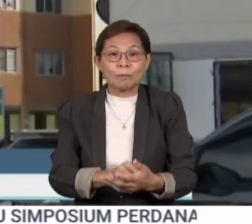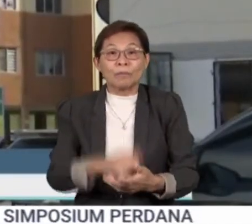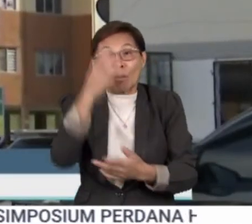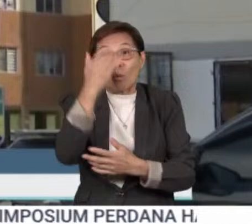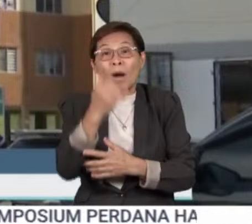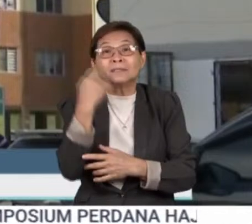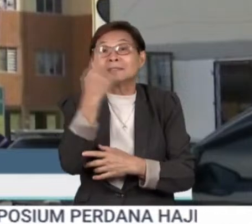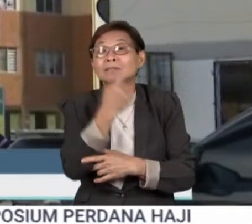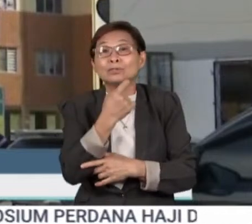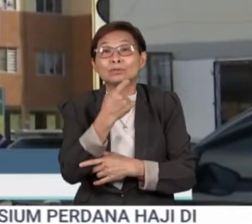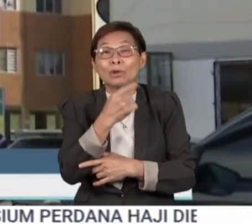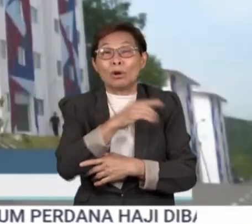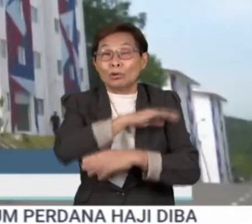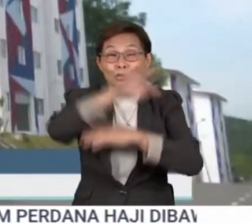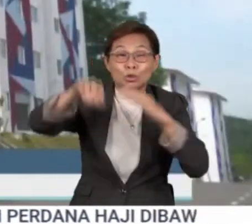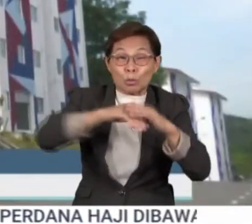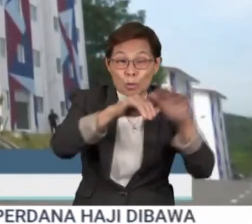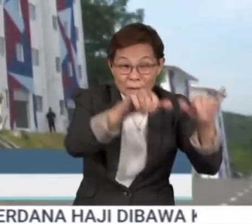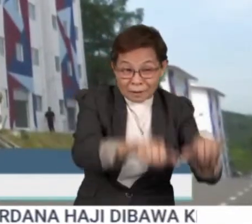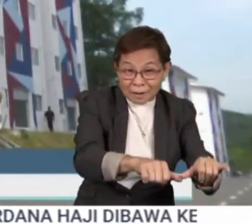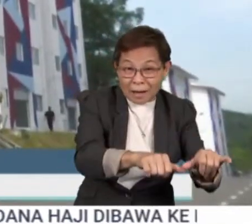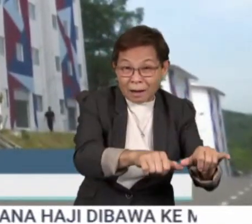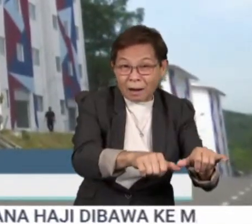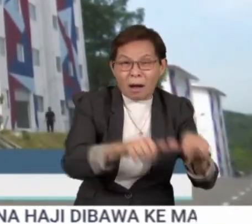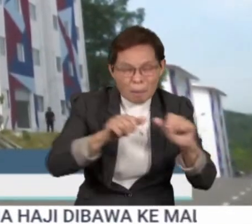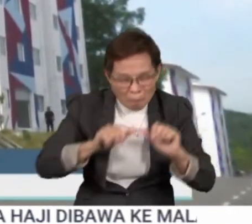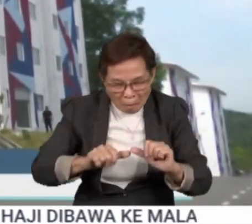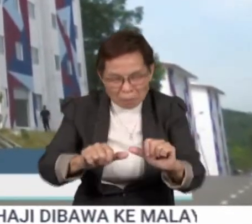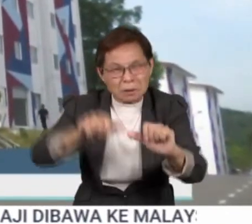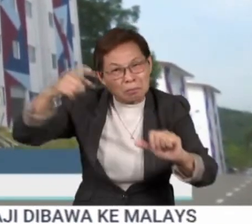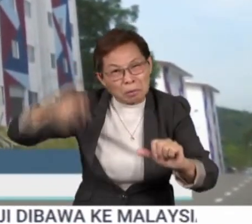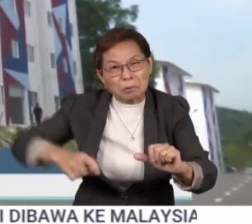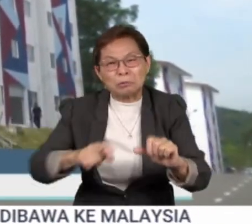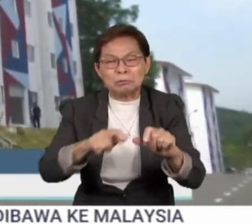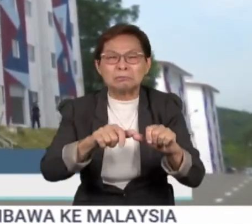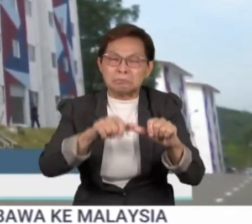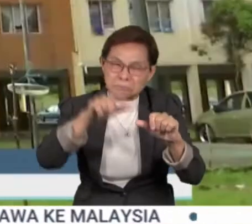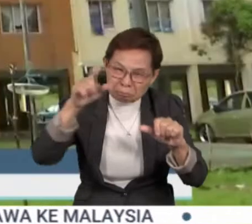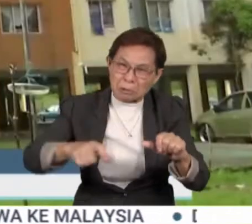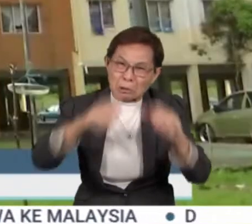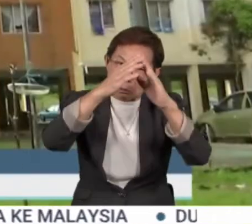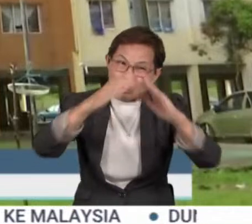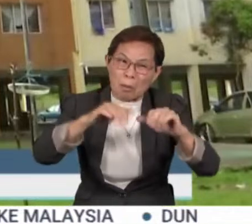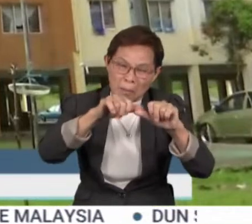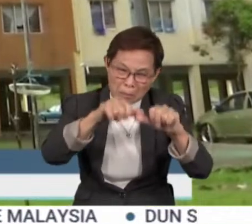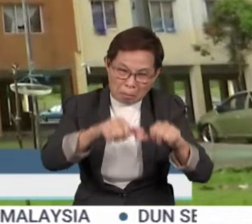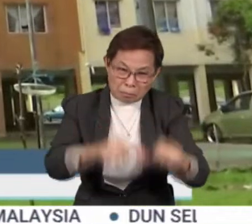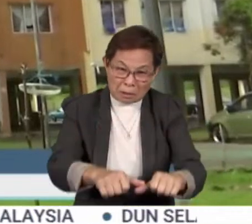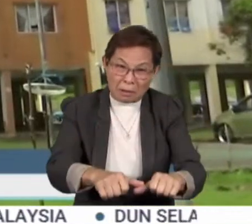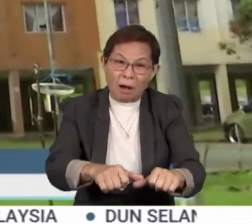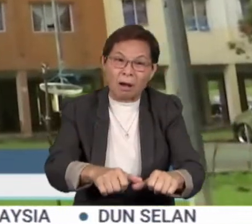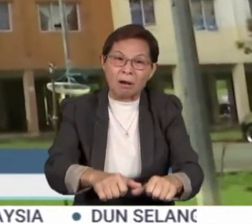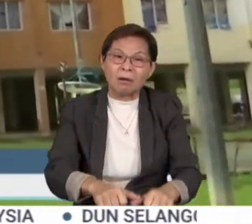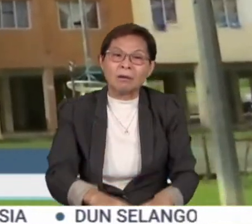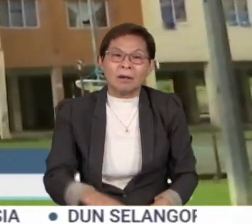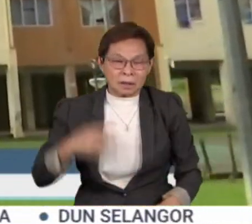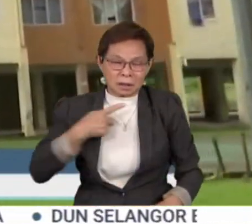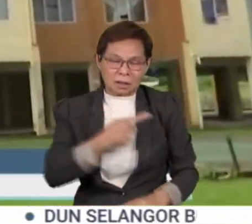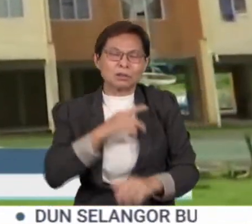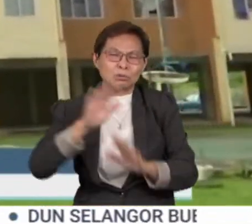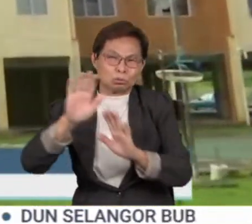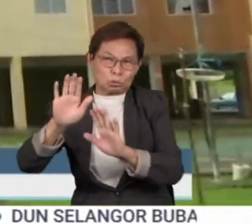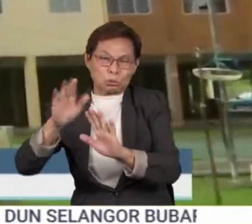mereka yang tinggal di sana adalah mereka yang masih memerlukan tempat tinggal dan sebagainya. Jadi kita